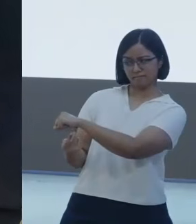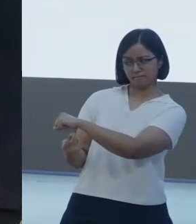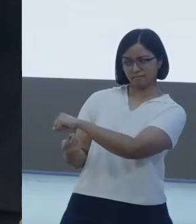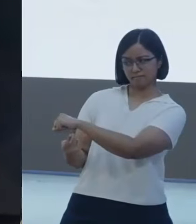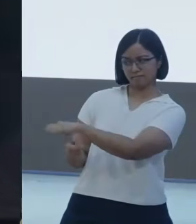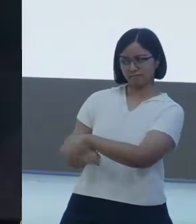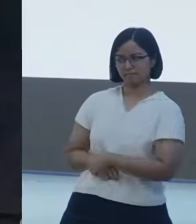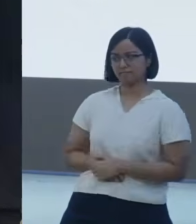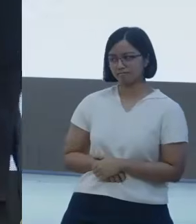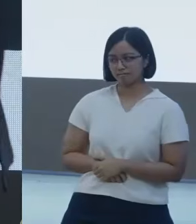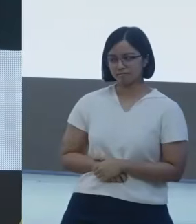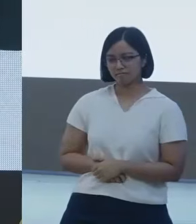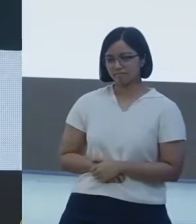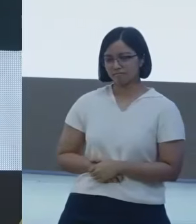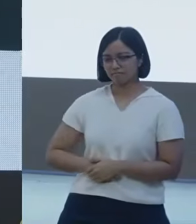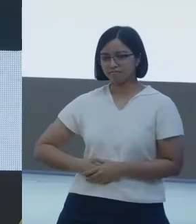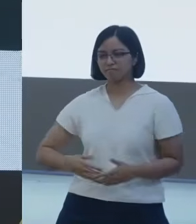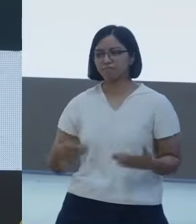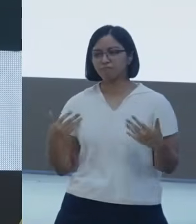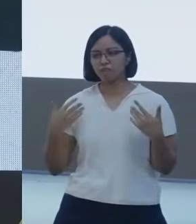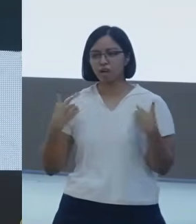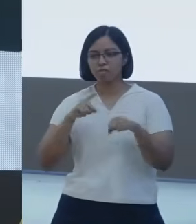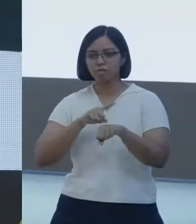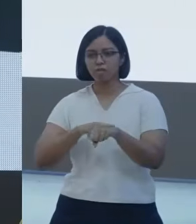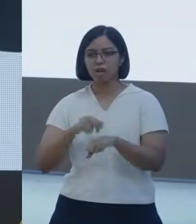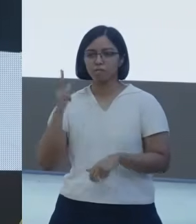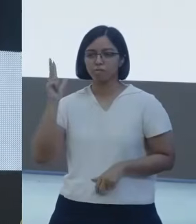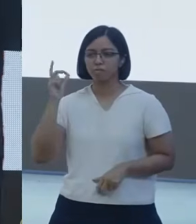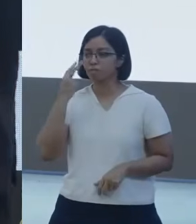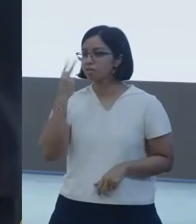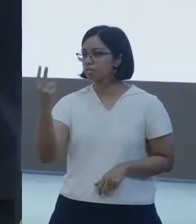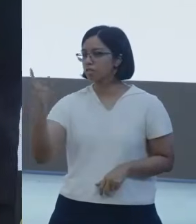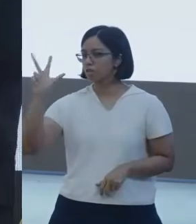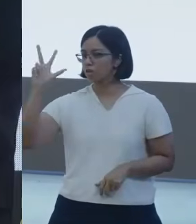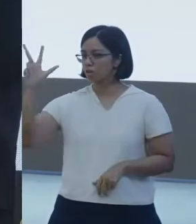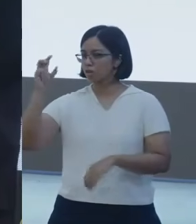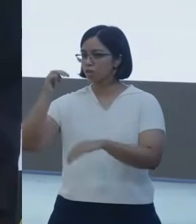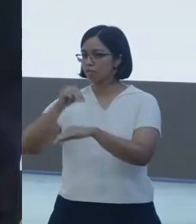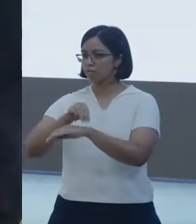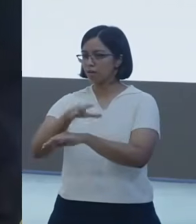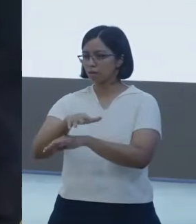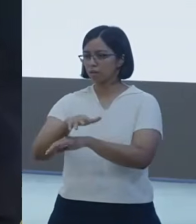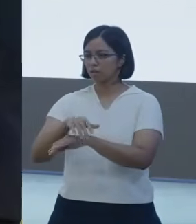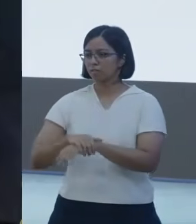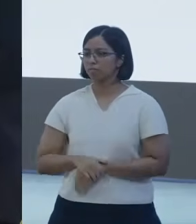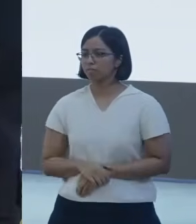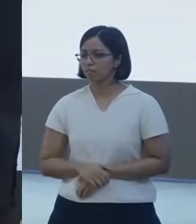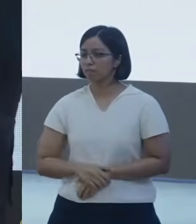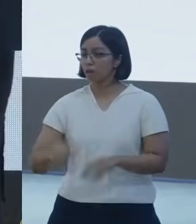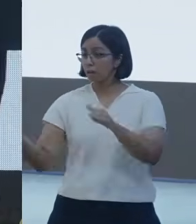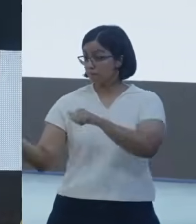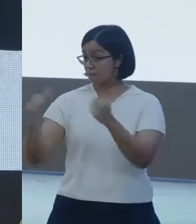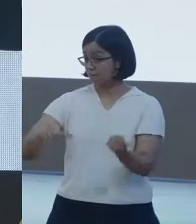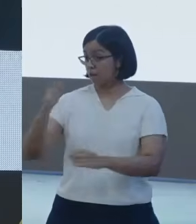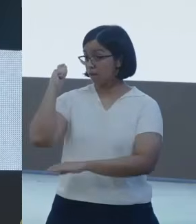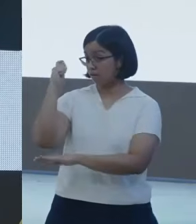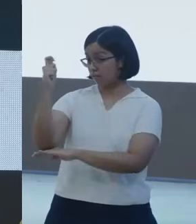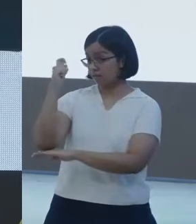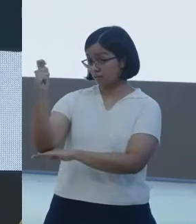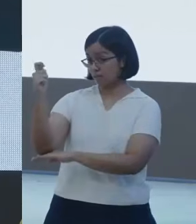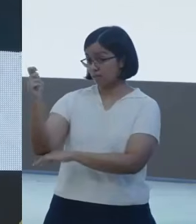Meron tayong nakitang 3 mirakulo. Yung baptism testimonies. Bawat isa sa